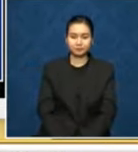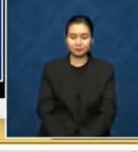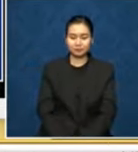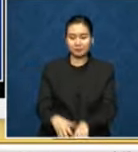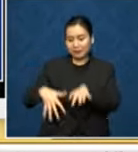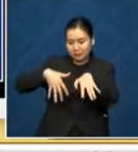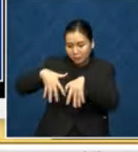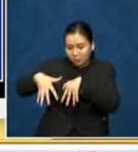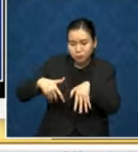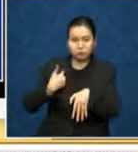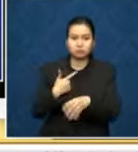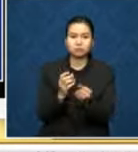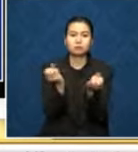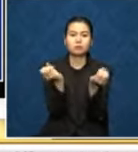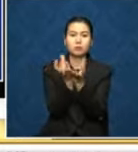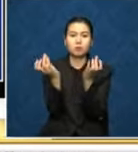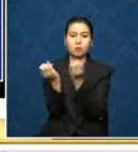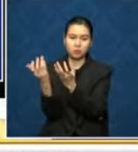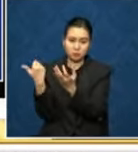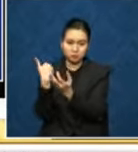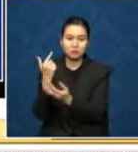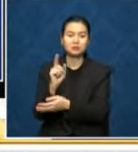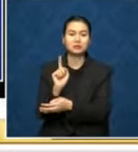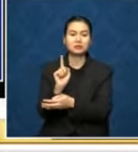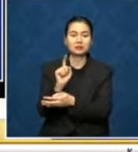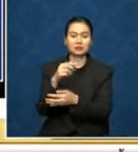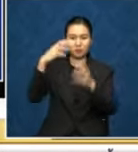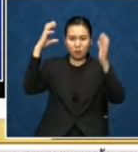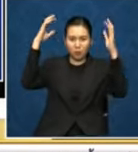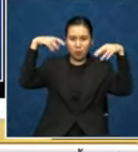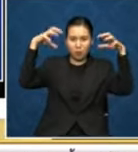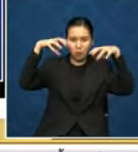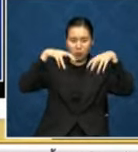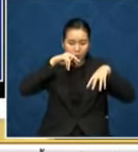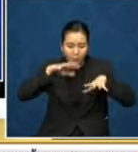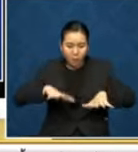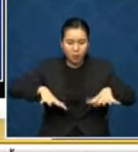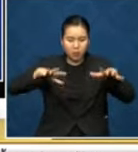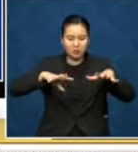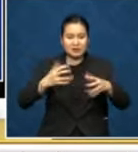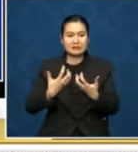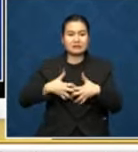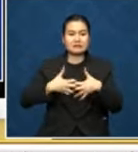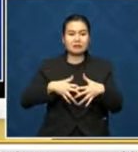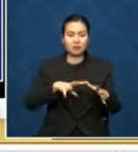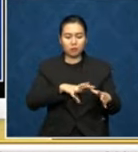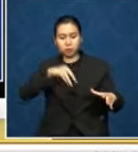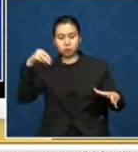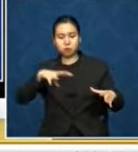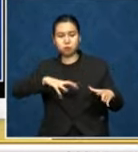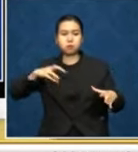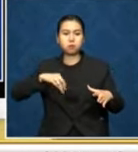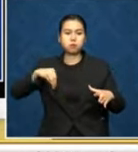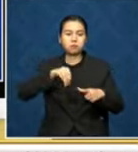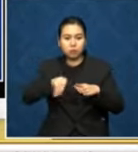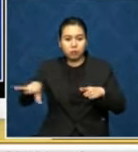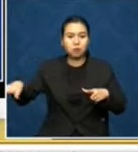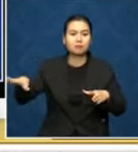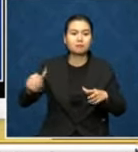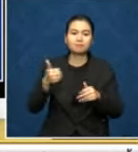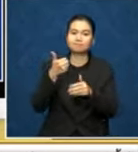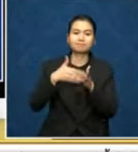ประชาชนเนี่ยได้รับความเดือดร้อนในกรณีที่ฝนตกและน้ำท่วมไม่สามารถที่จะระบายออกได้ก็จึงขอไปทางกรมโยธ